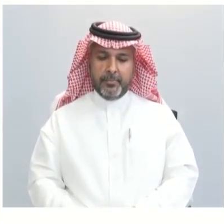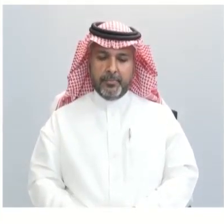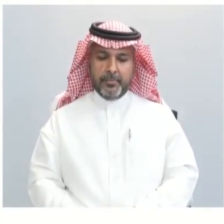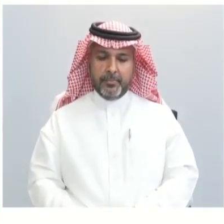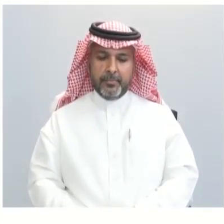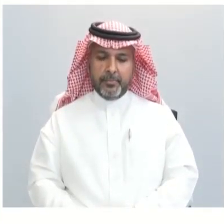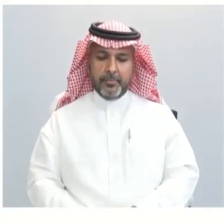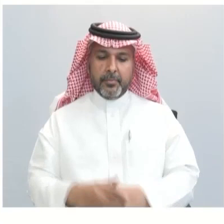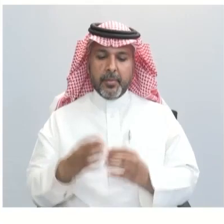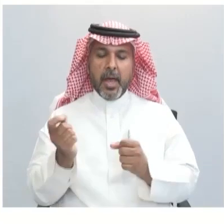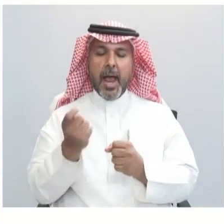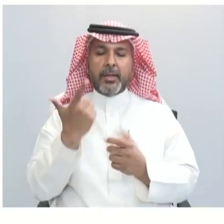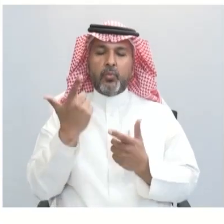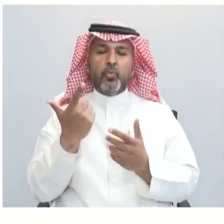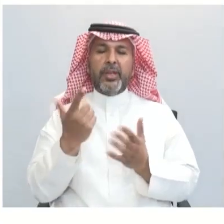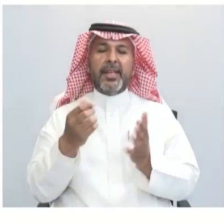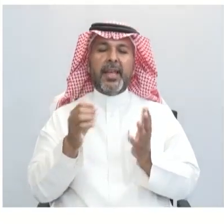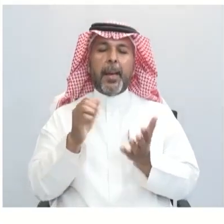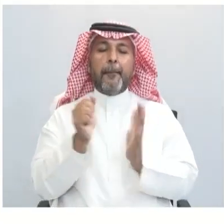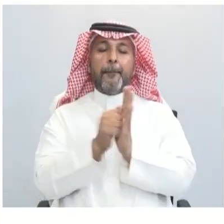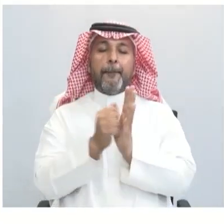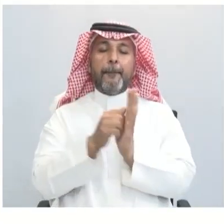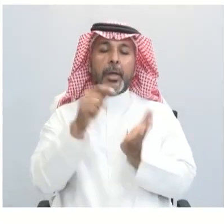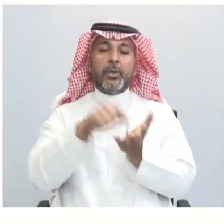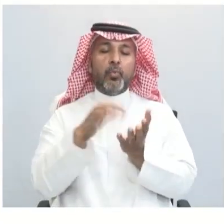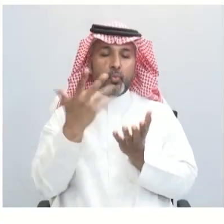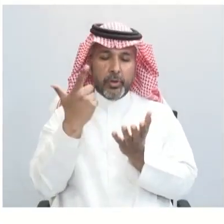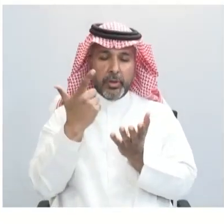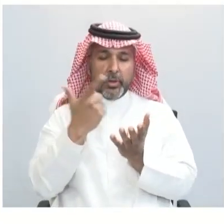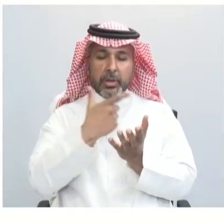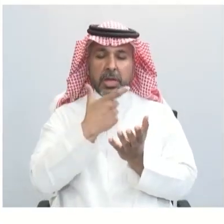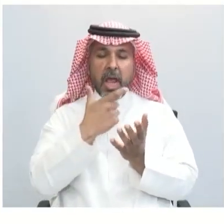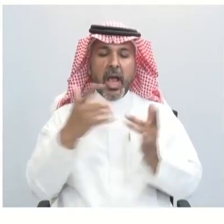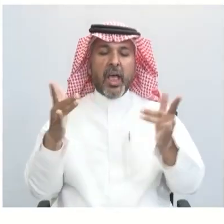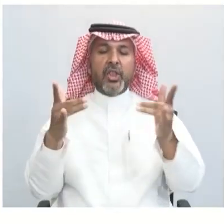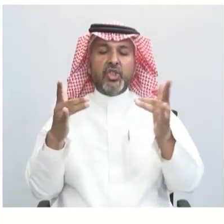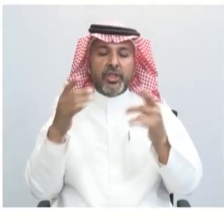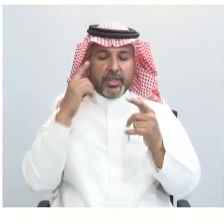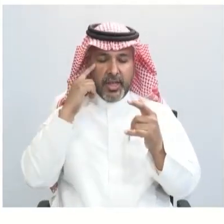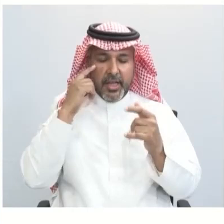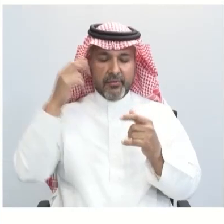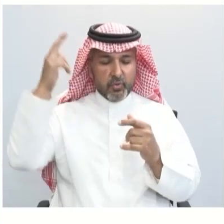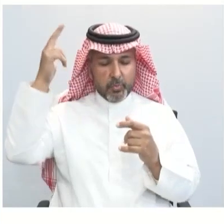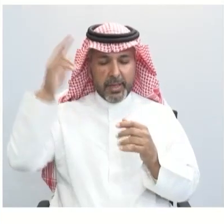الآن نقوم بكتابة العنوان مثل المدينة والدولة والبريد،